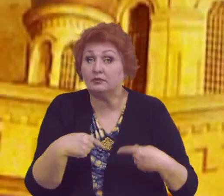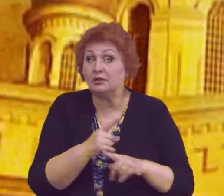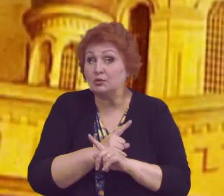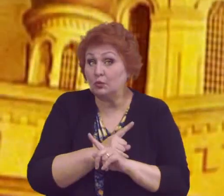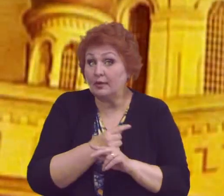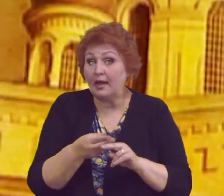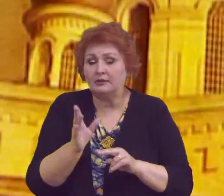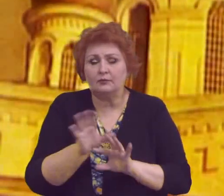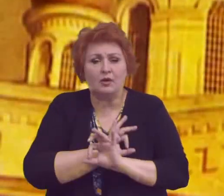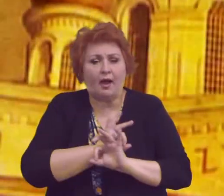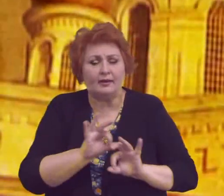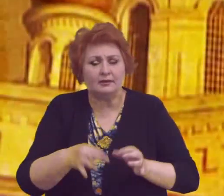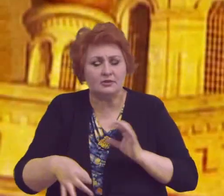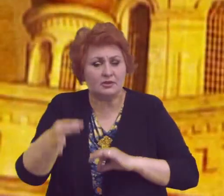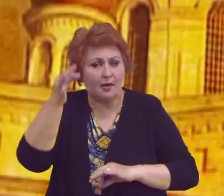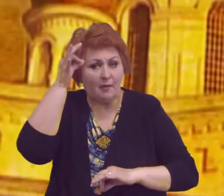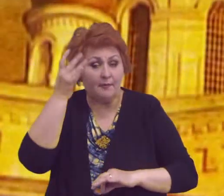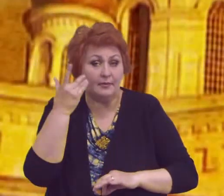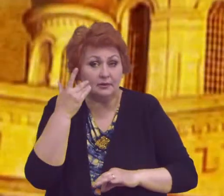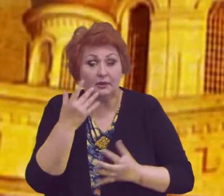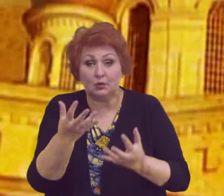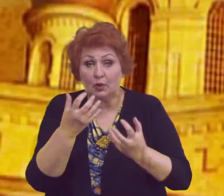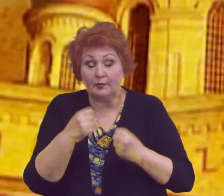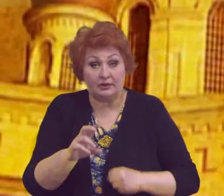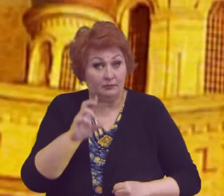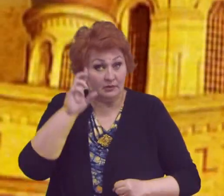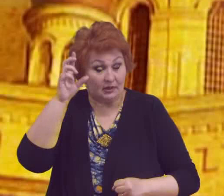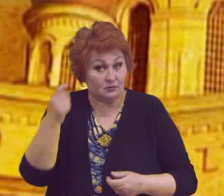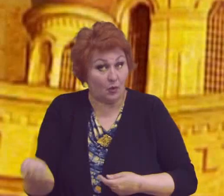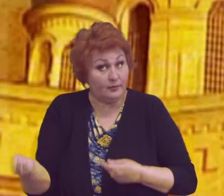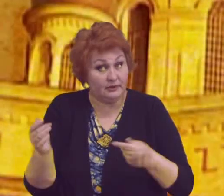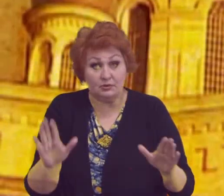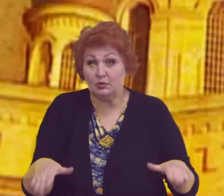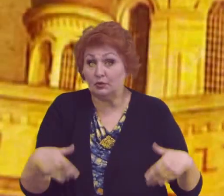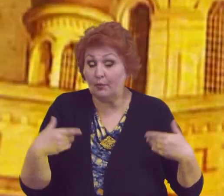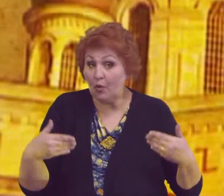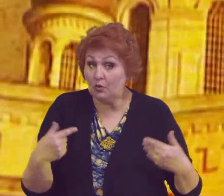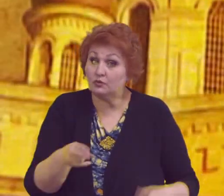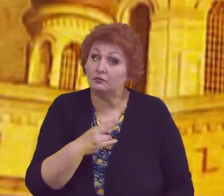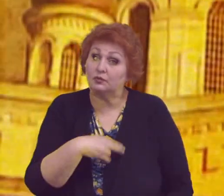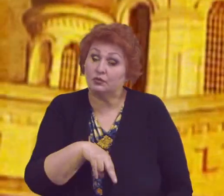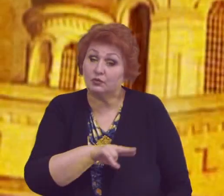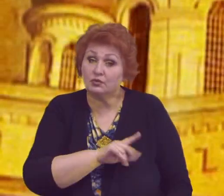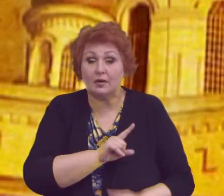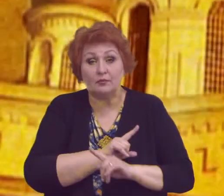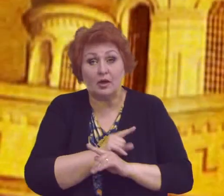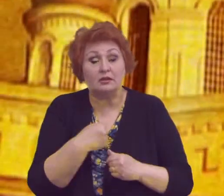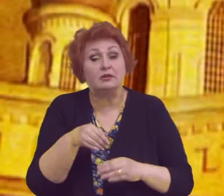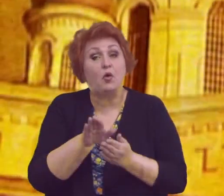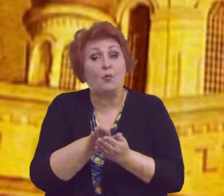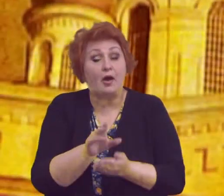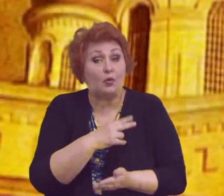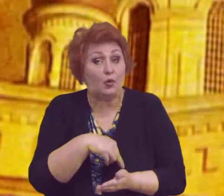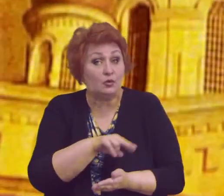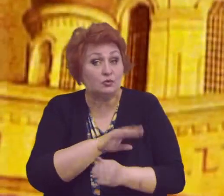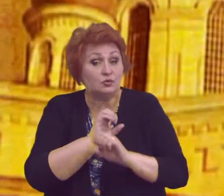усопший. И это будет замечательным поминовением, которое примет Господь и которое принесет пользу душам усопших наших. Да упокоит Господь